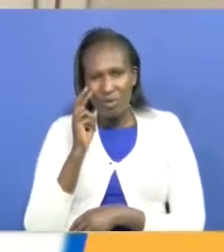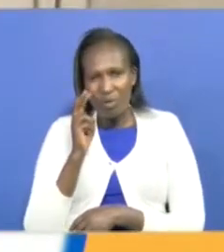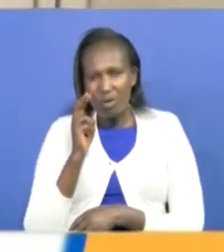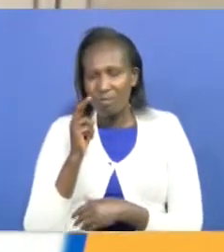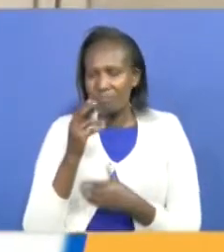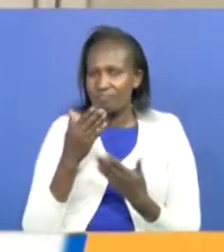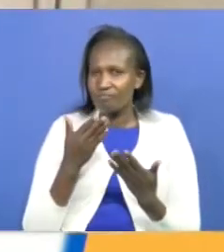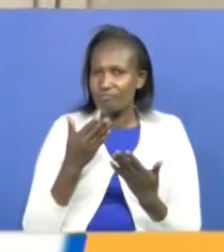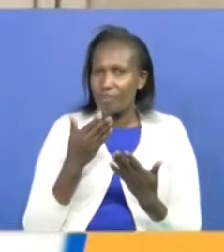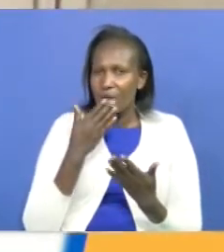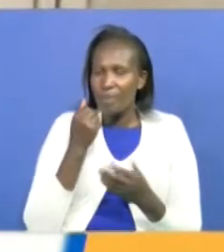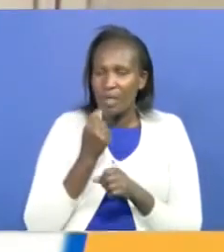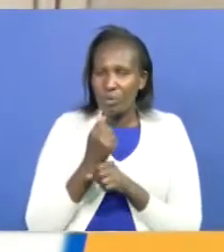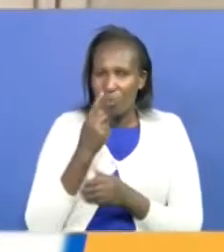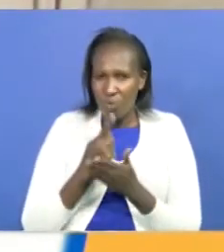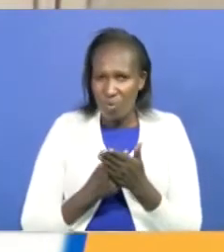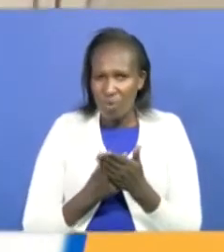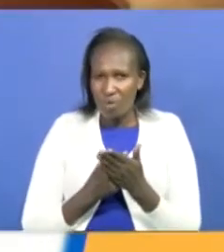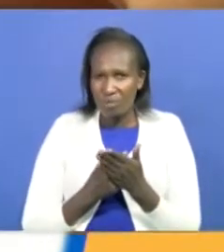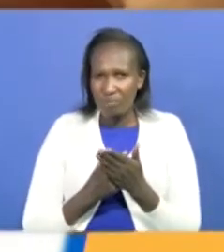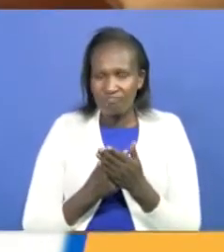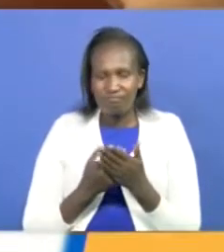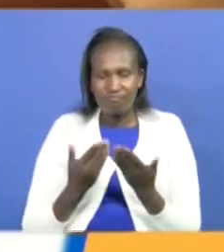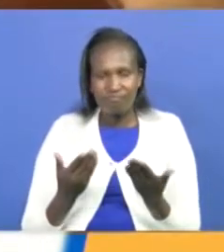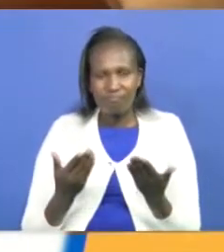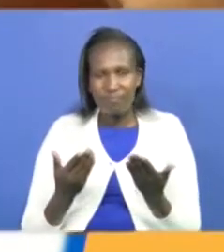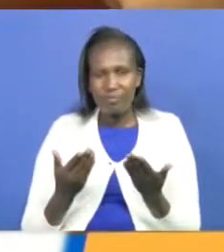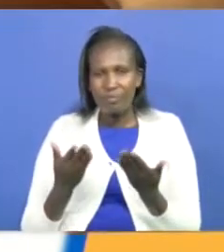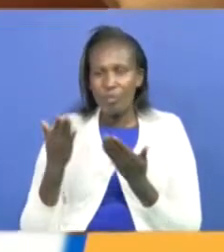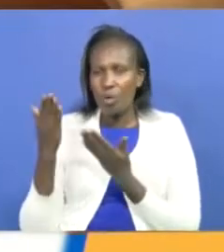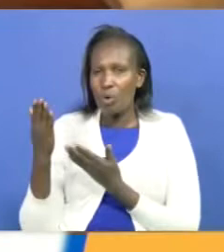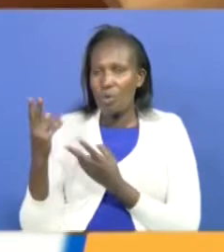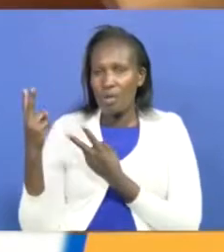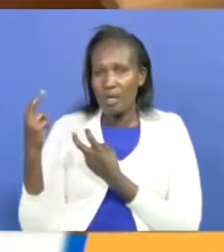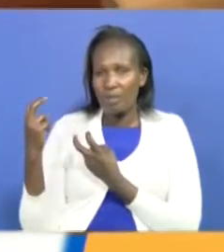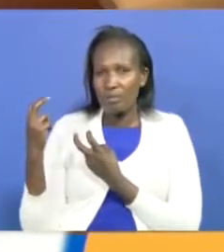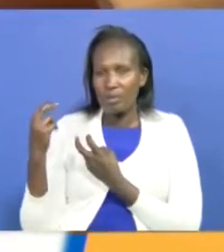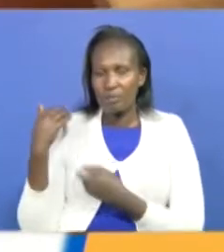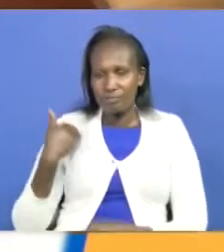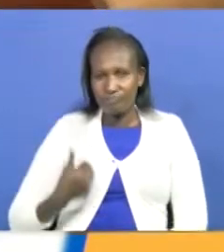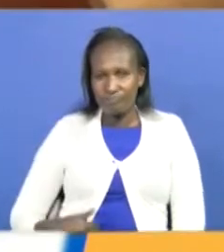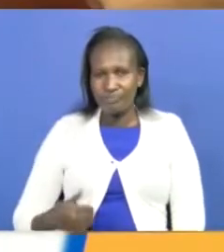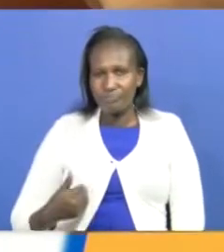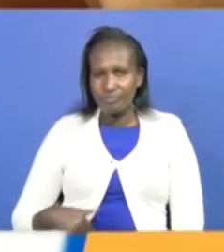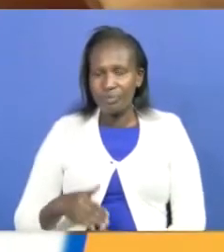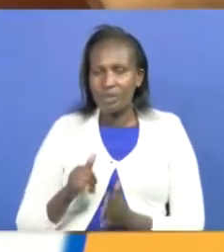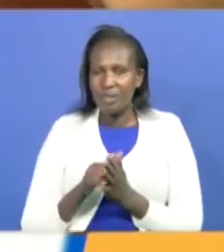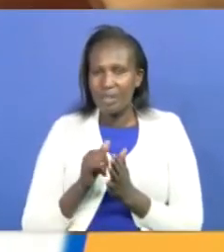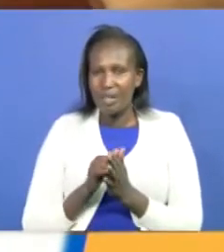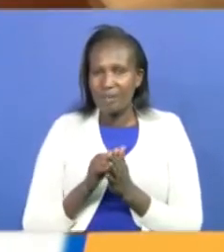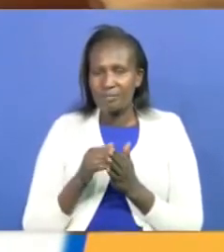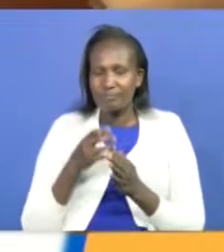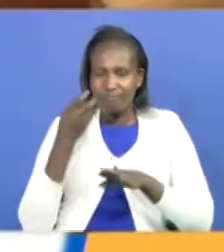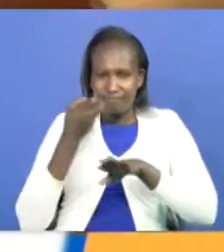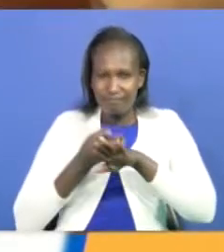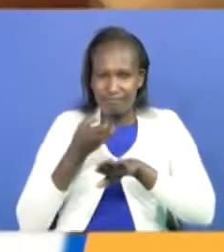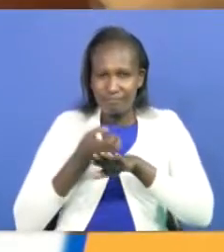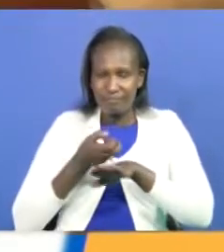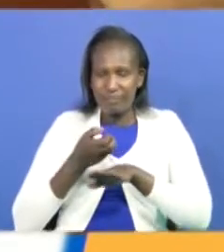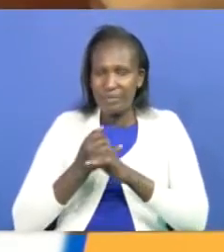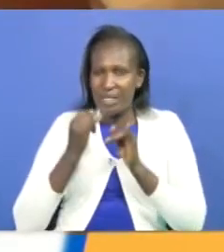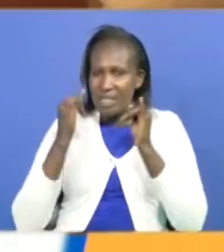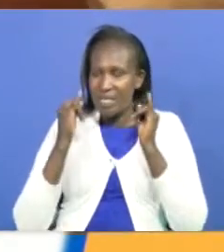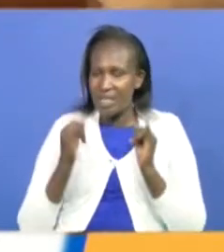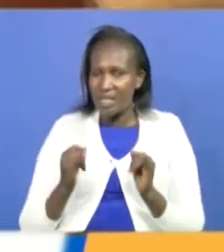masomo tutakuwa tumemfanyia vibaya. Efras anatarajia kufanyiwa operesheni ambapo atawekewa mfupa mpya